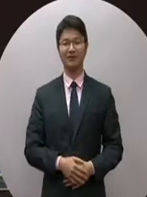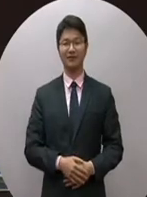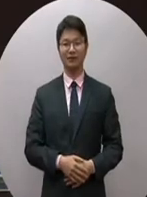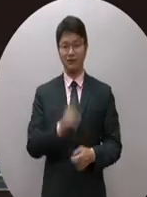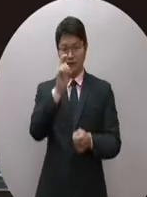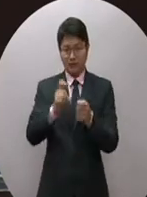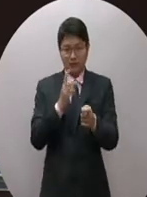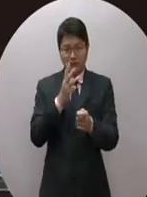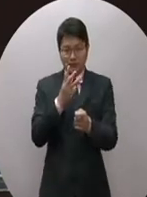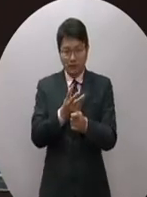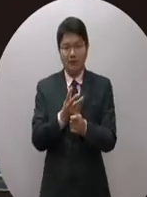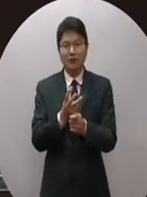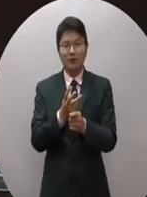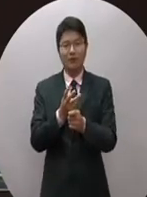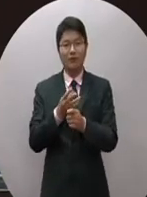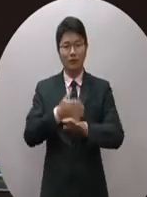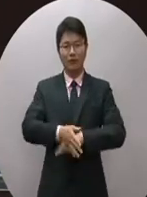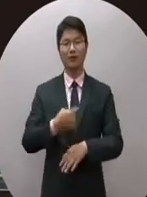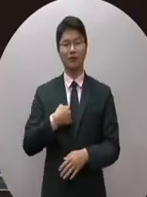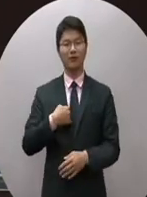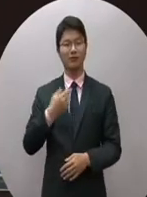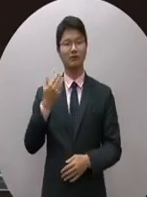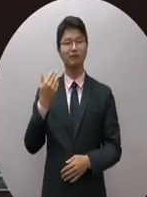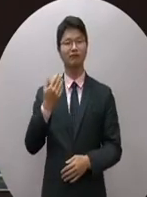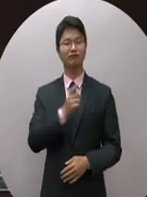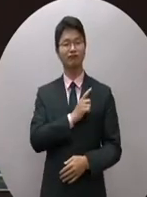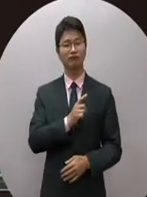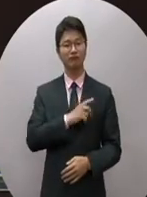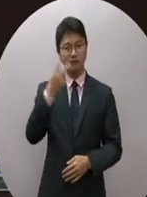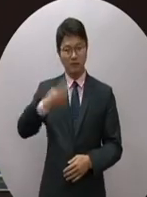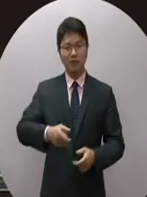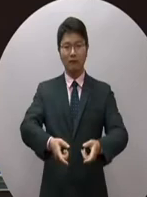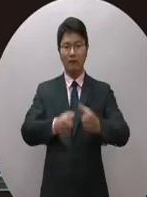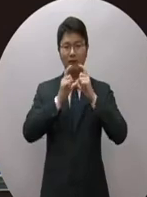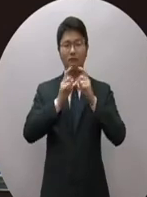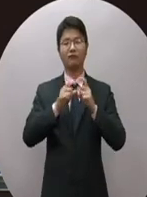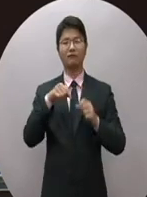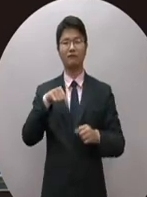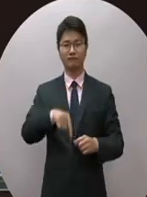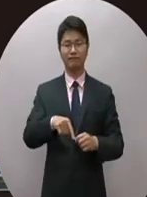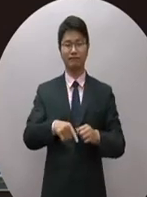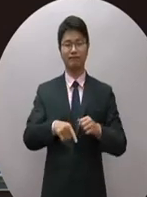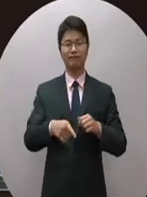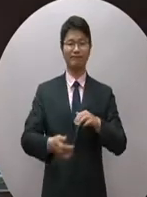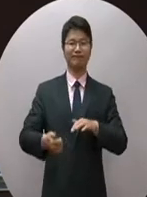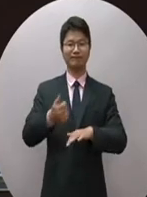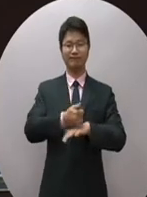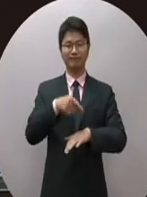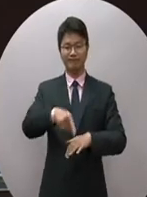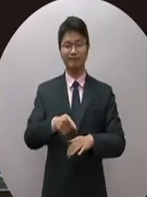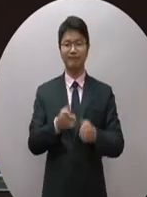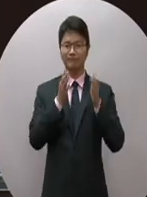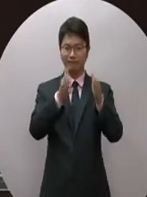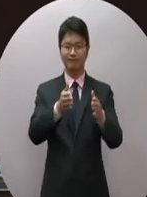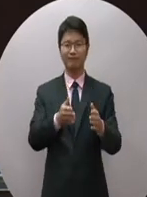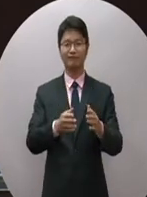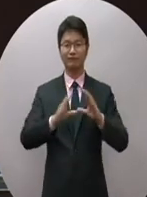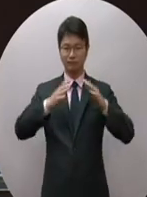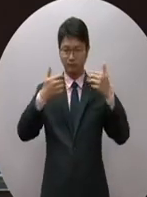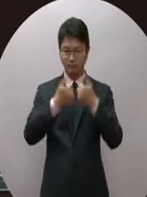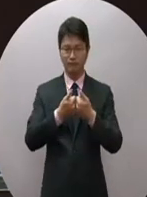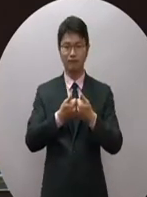隔13年，我竟再一次回到这个台上来向国